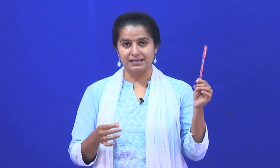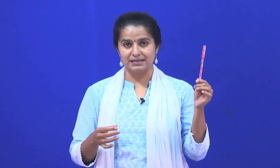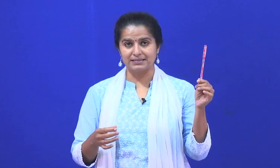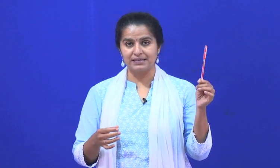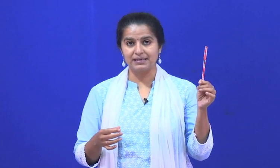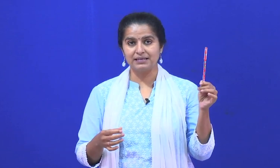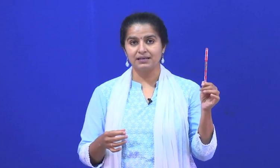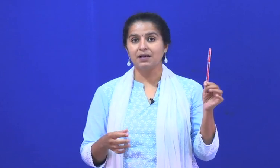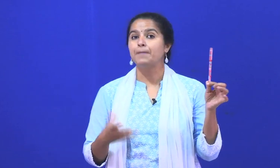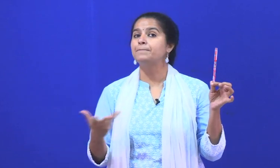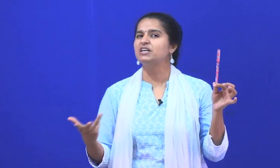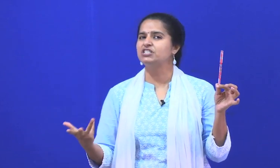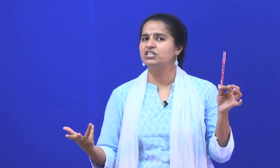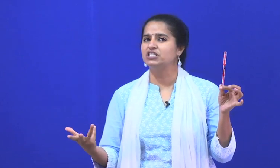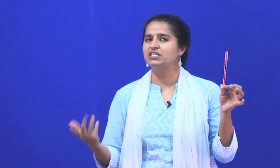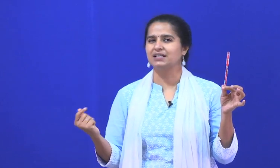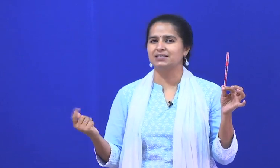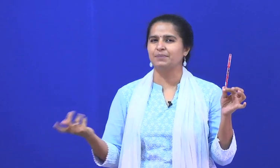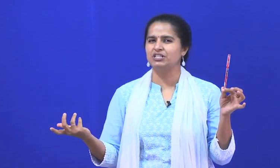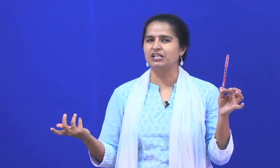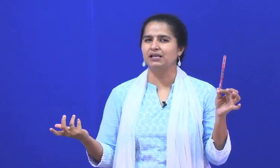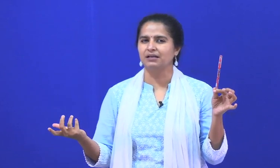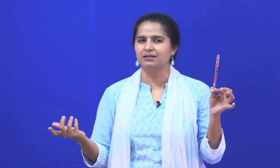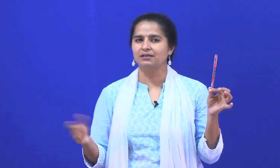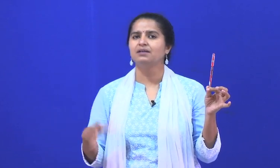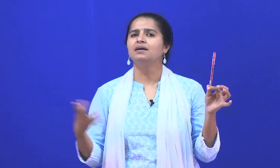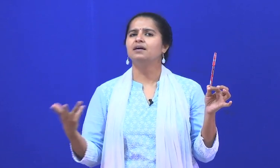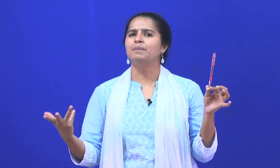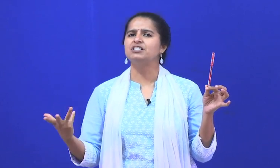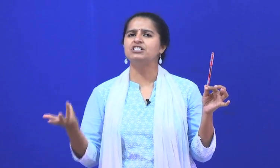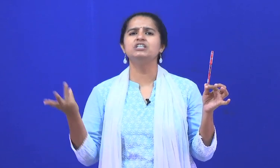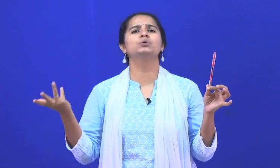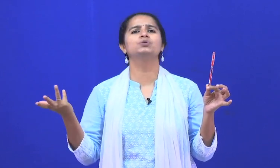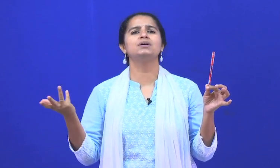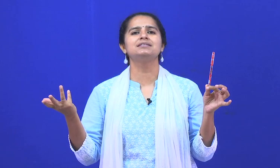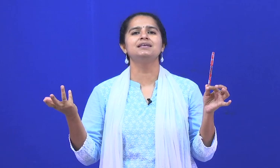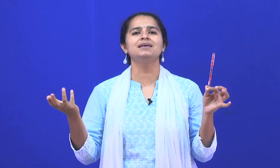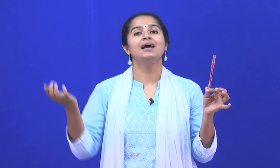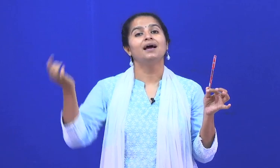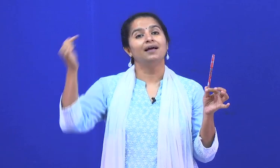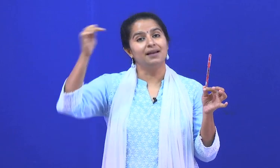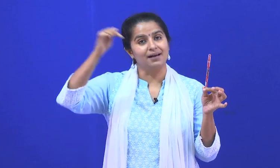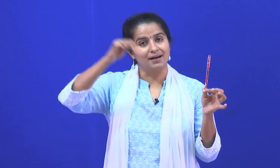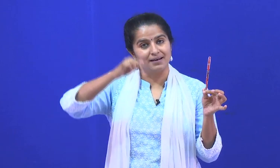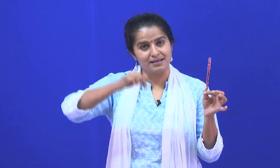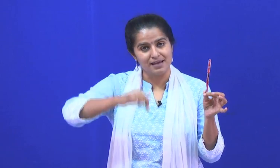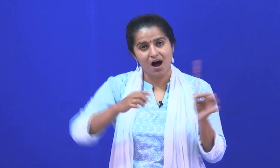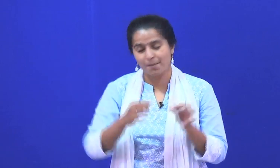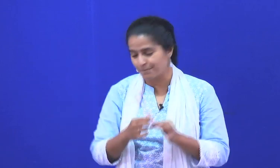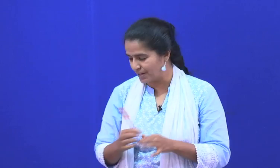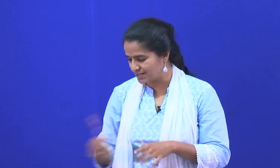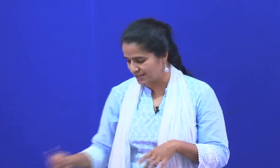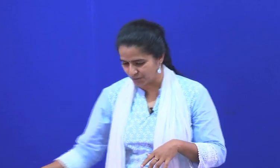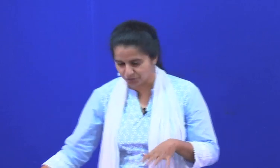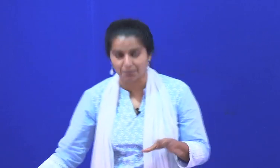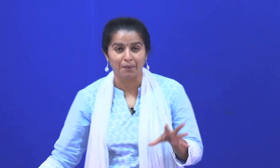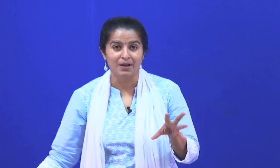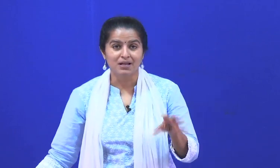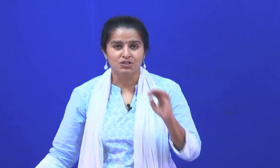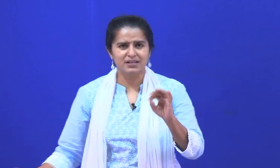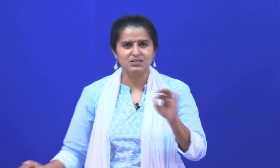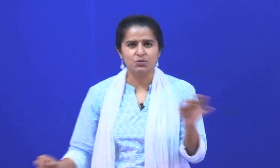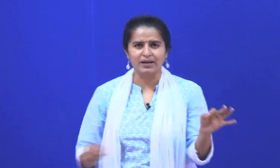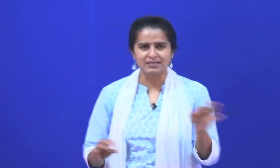Lekhani asti, mashi asti. Mashi ink. Mashi kutra asti? Lekhanyam asti.